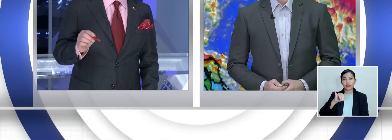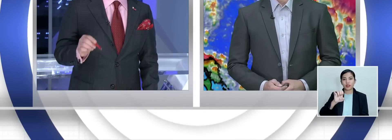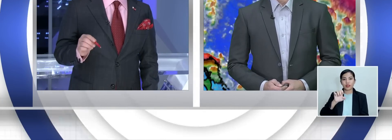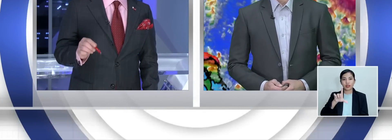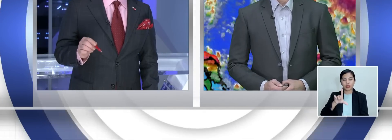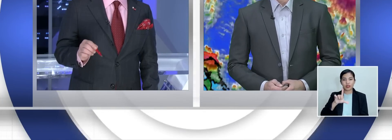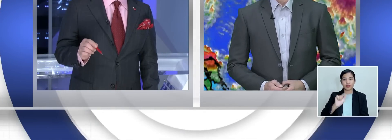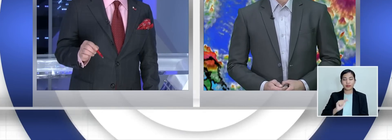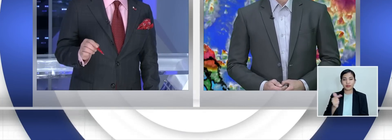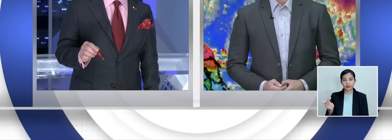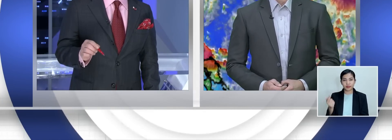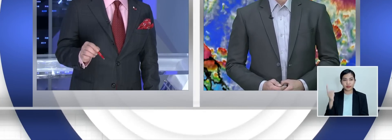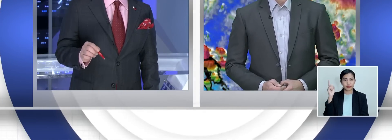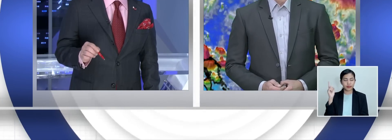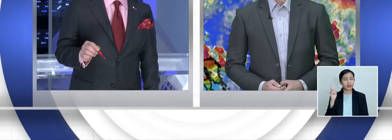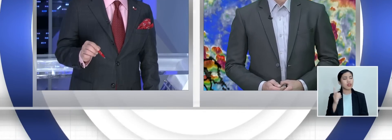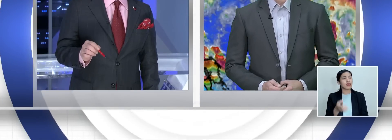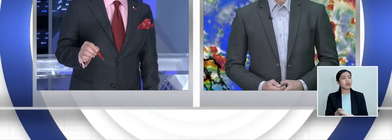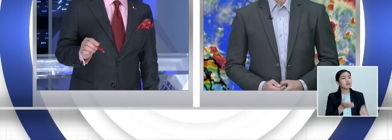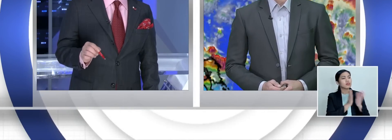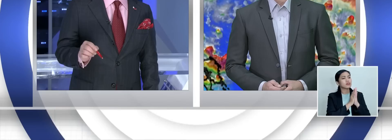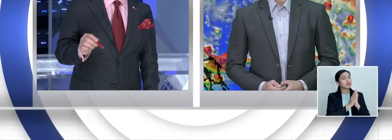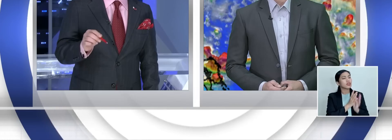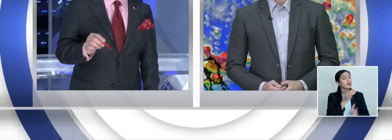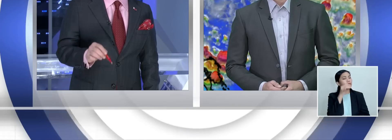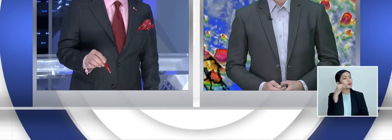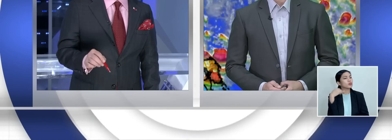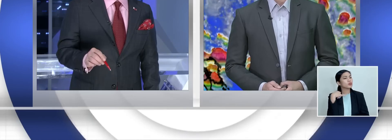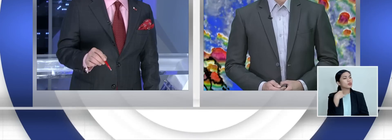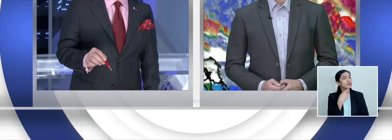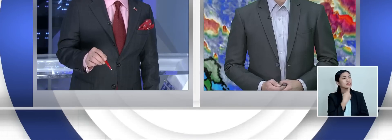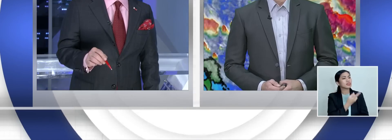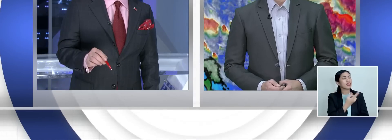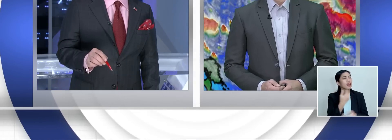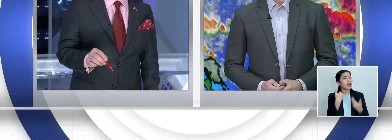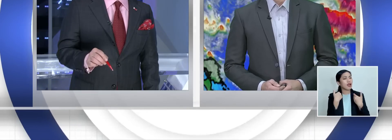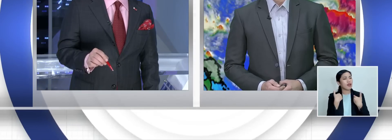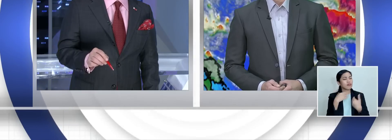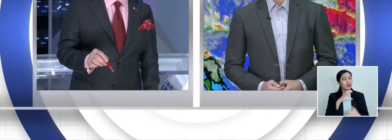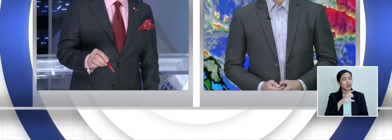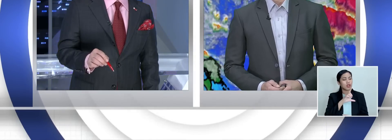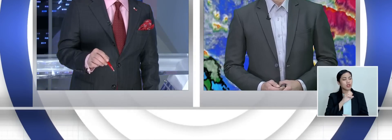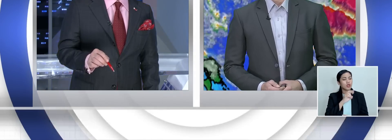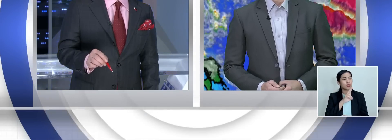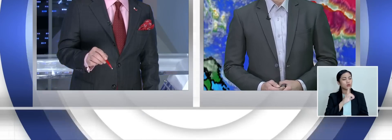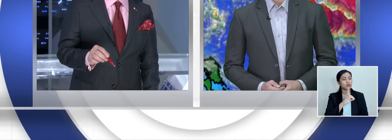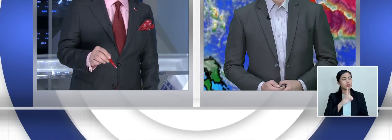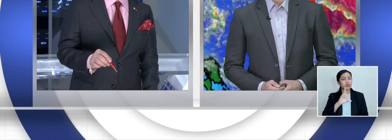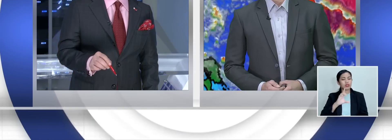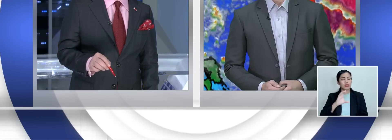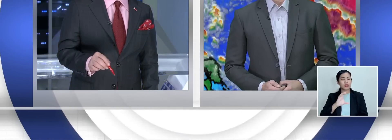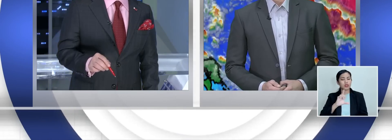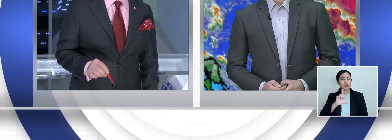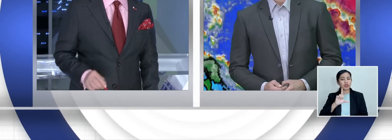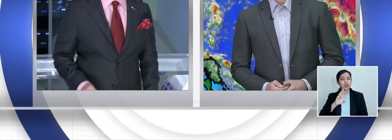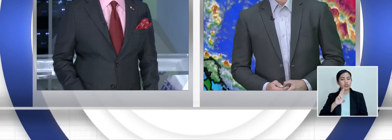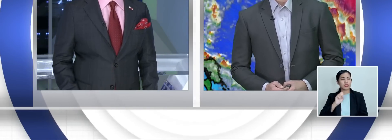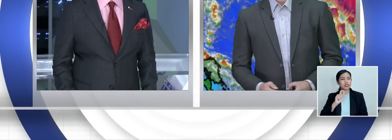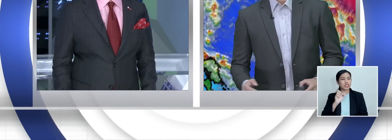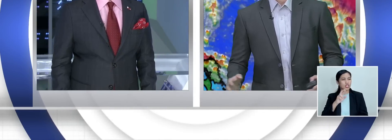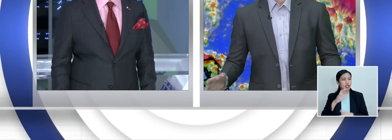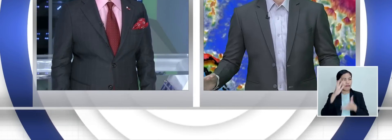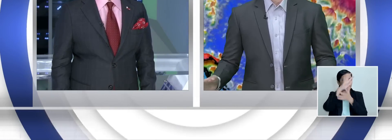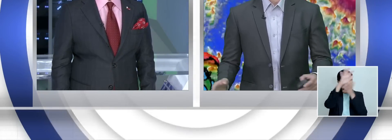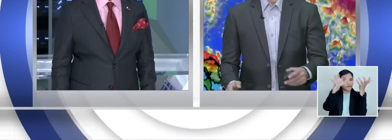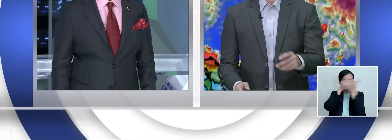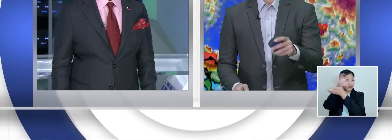Ariel, kahapon may binabanggit ka na cloud cluster. Ano na ang nangyari dito? Naging low pressure area ba o natunaw?